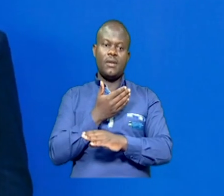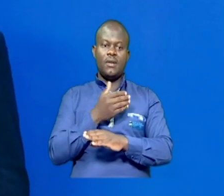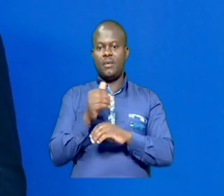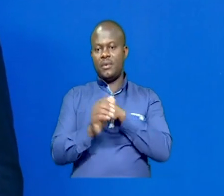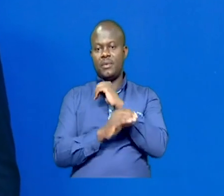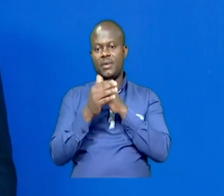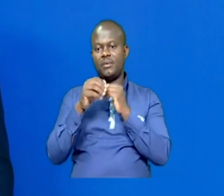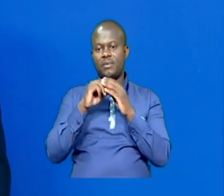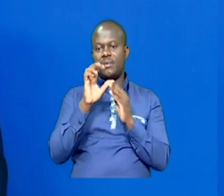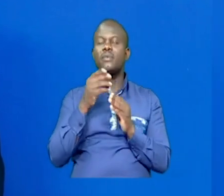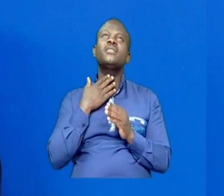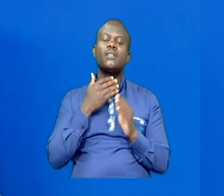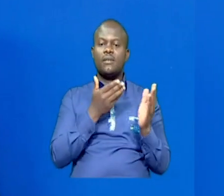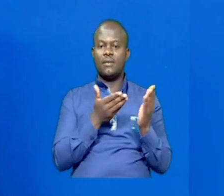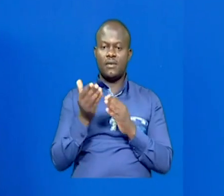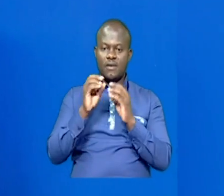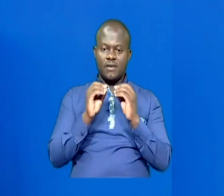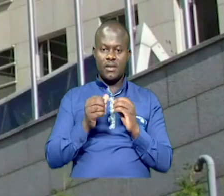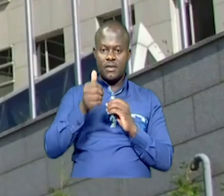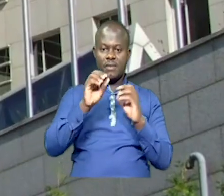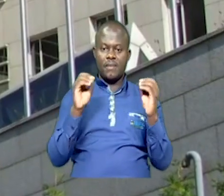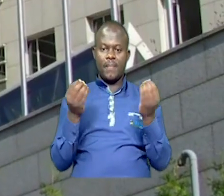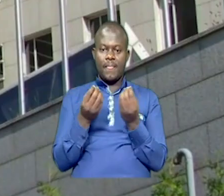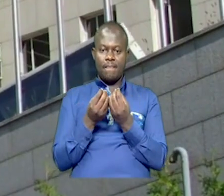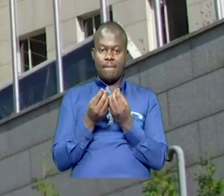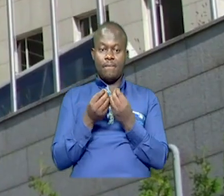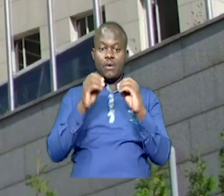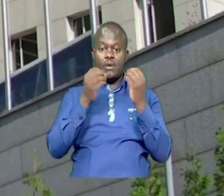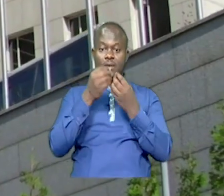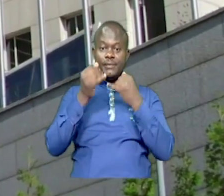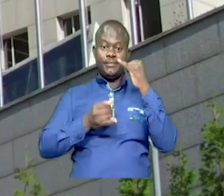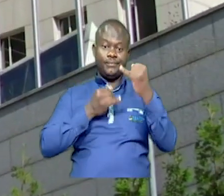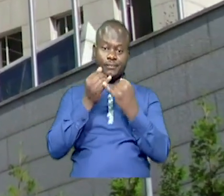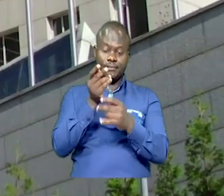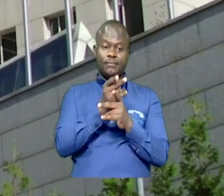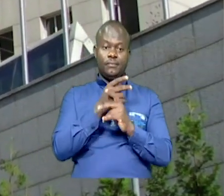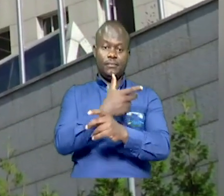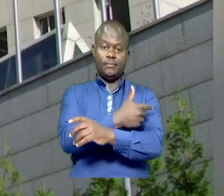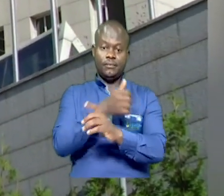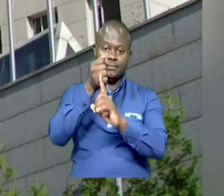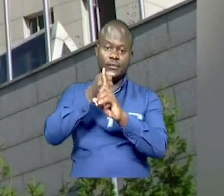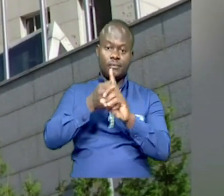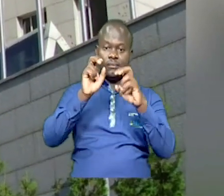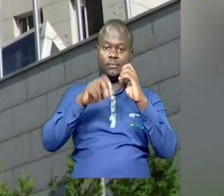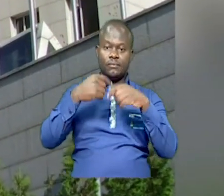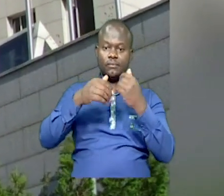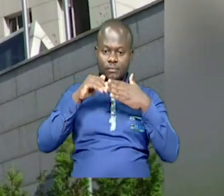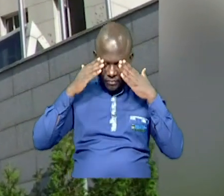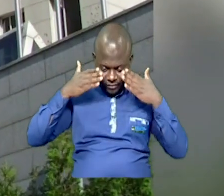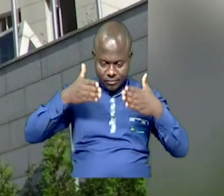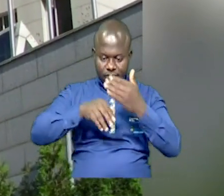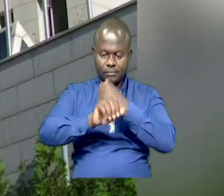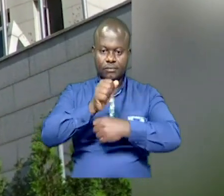Afurika byashakaga kwakira icyicaro cy'uyu muryango. Umuryango mpuzamahanga wita ku nkingo uharanira ko hakomeza gushyirwa imbaraga mu